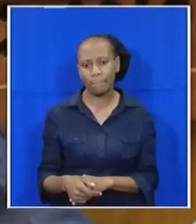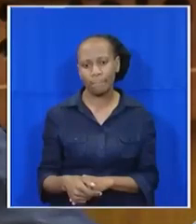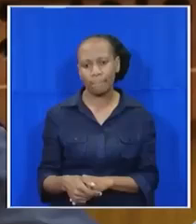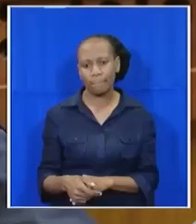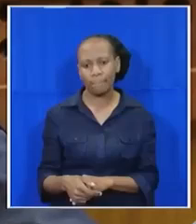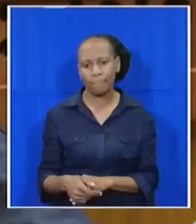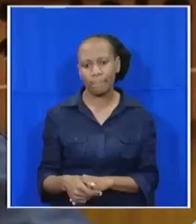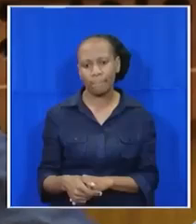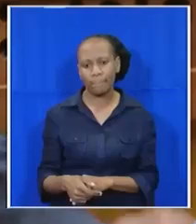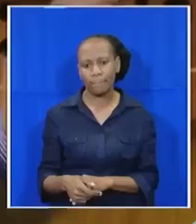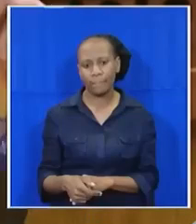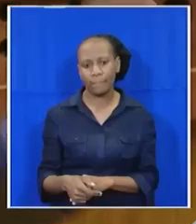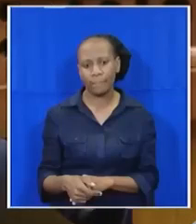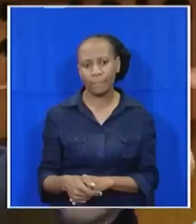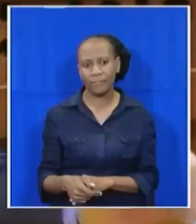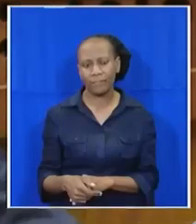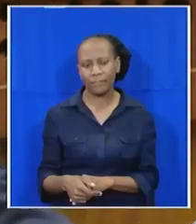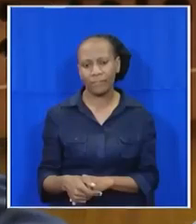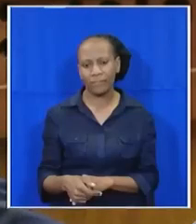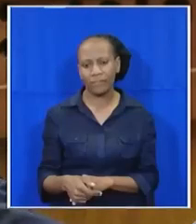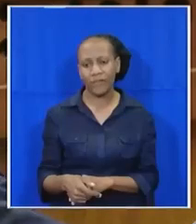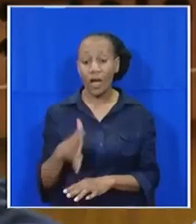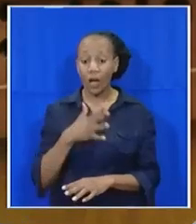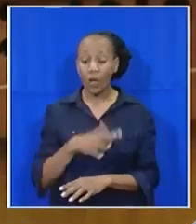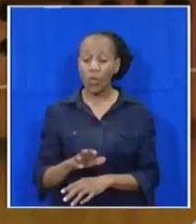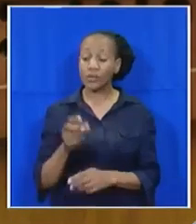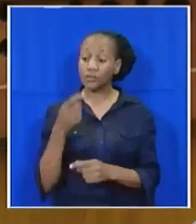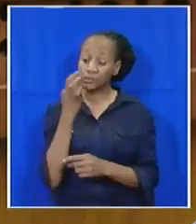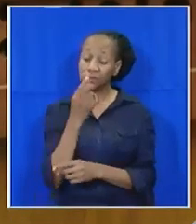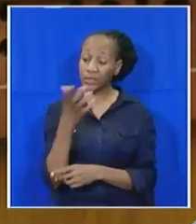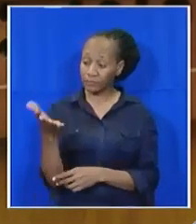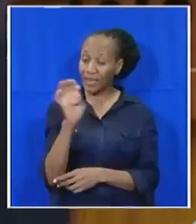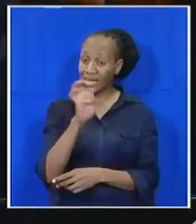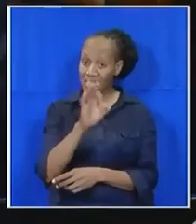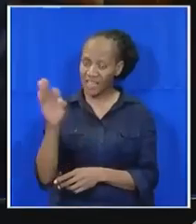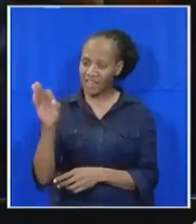die EFF waarsku. Honorable member, your Hou op time has met u expired. retoriek. Honorable member, your time has expired.